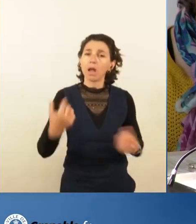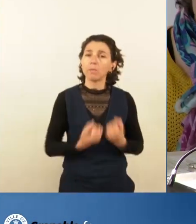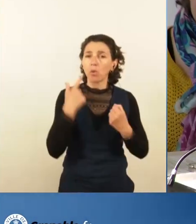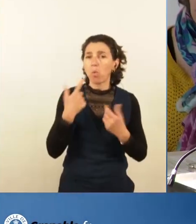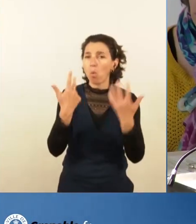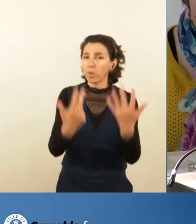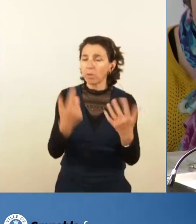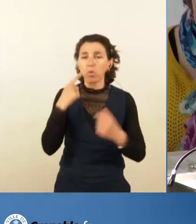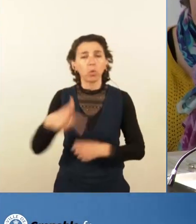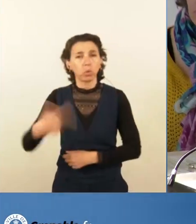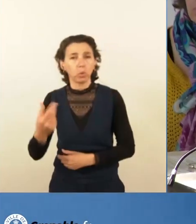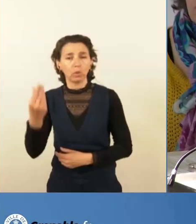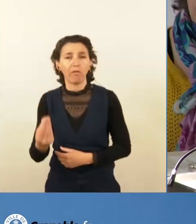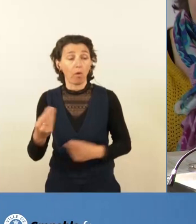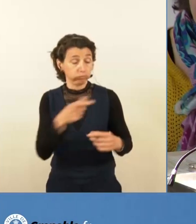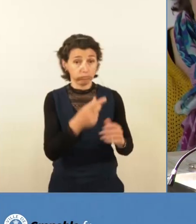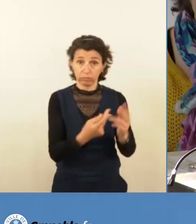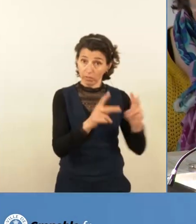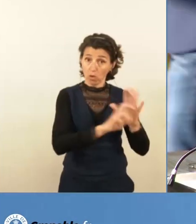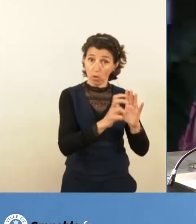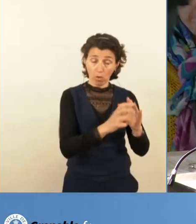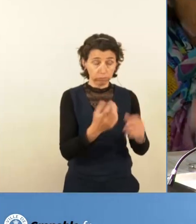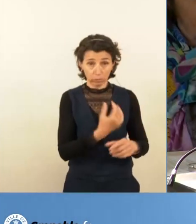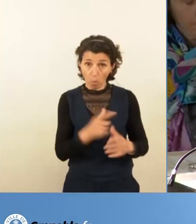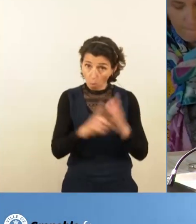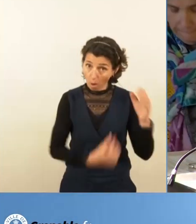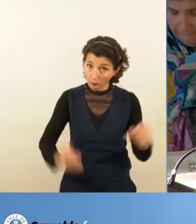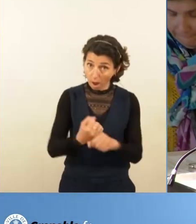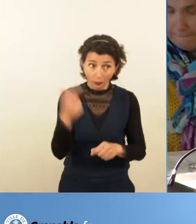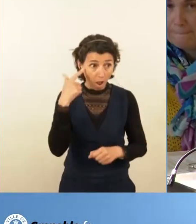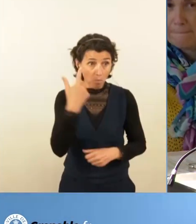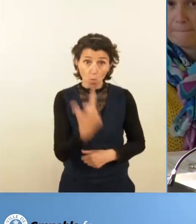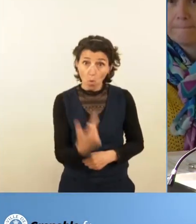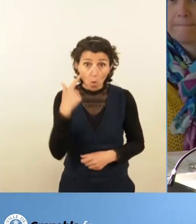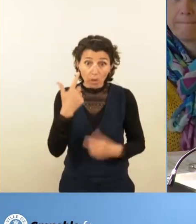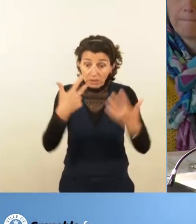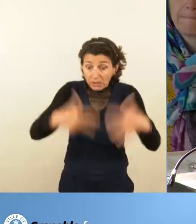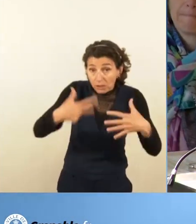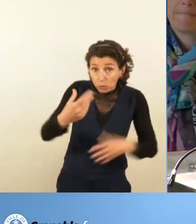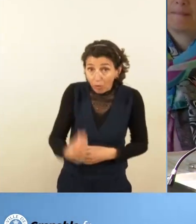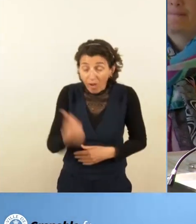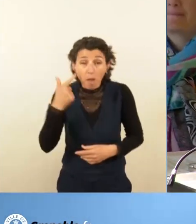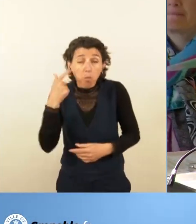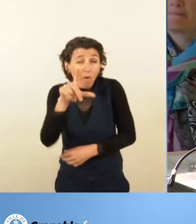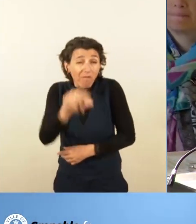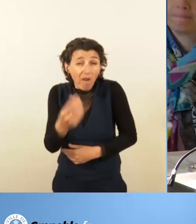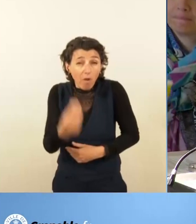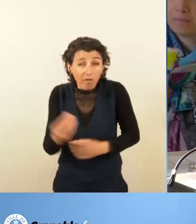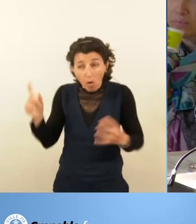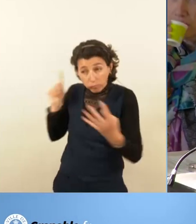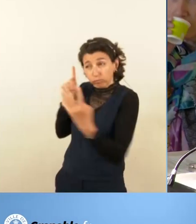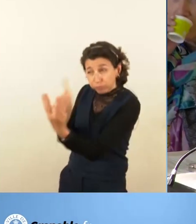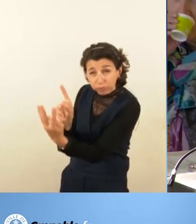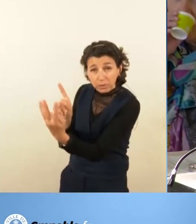avez créé une propre loi la ville de Grenoble du 1 pour 18 du 1 pour 20 explique-moi comment il est possible dans une cour d'école d'encadrer